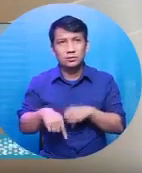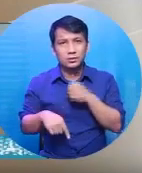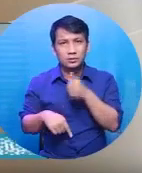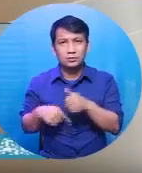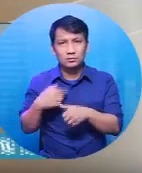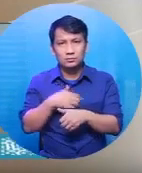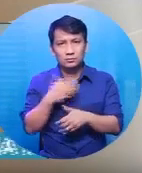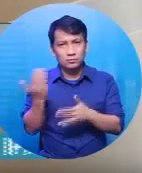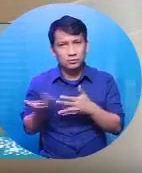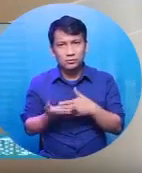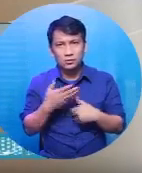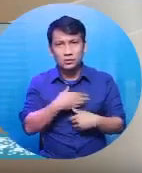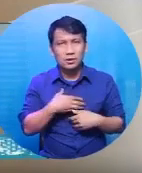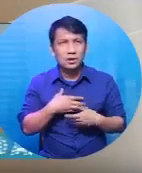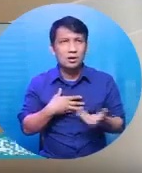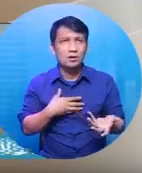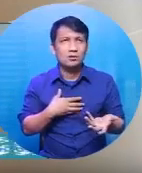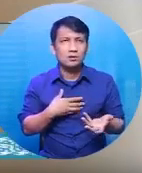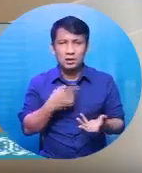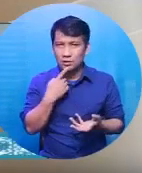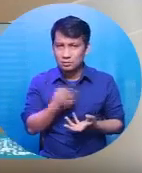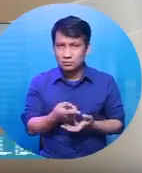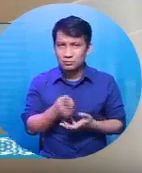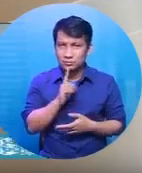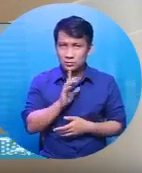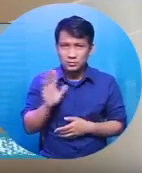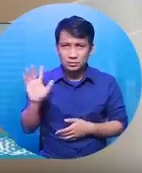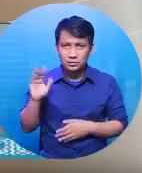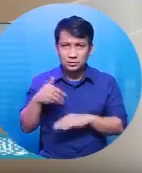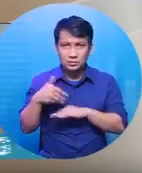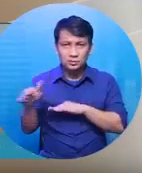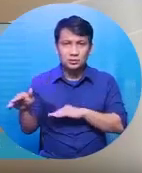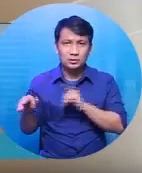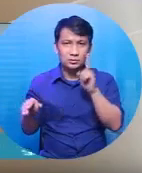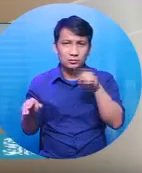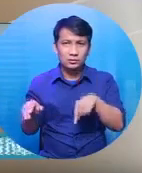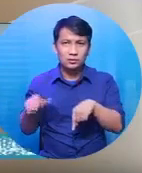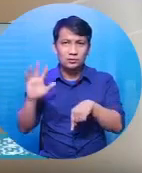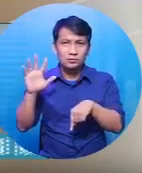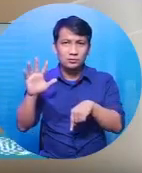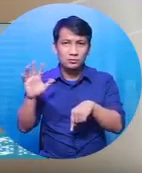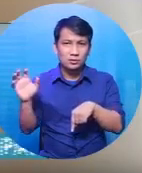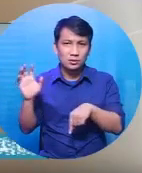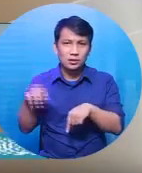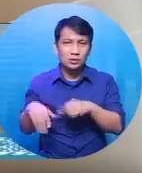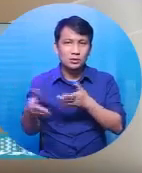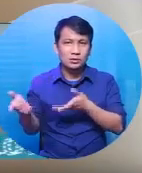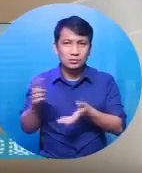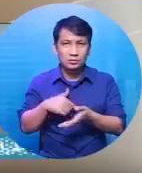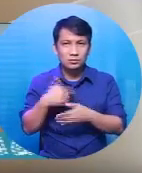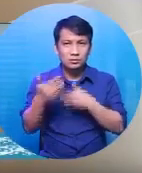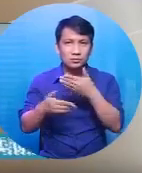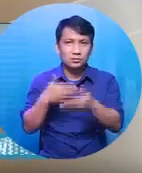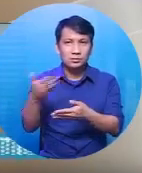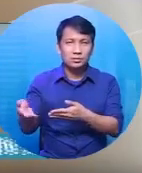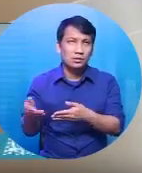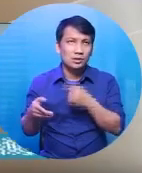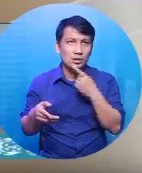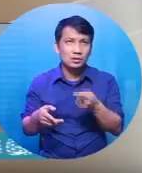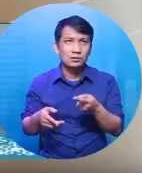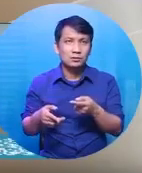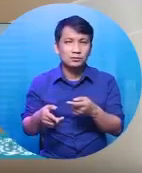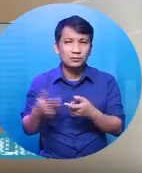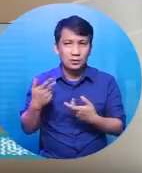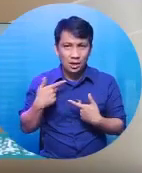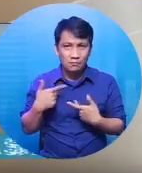kaso tungkol dyan. So, sabi niya po, ma'am, nangako siya na magpapadala siya ng 1-5 pag natanggap yung unemployment check and then sa mga susunod na pagkakataon,